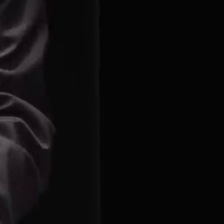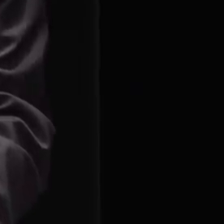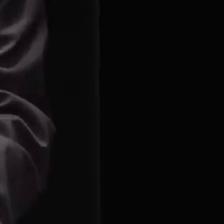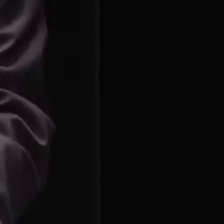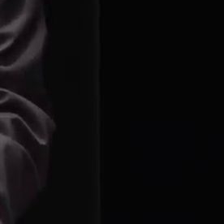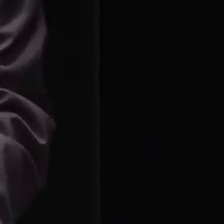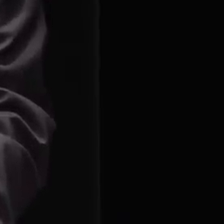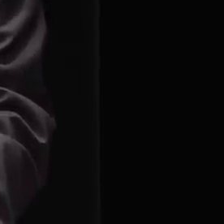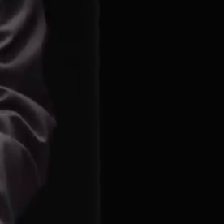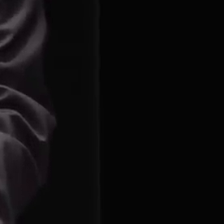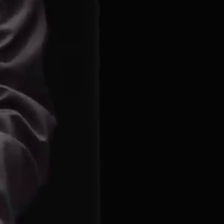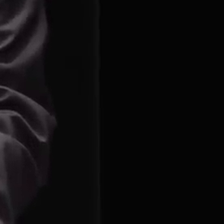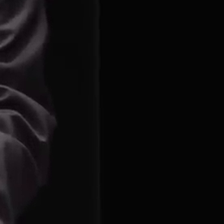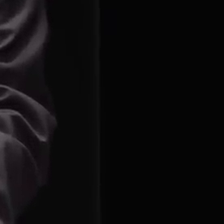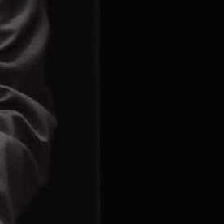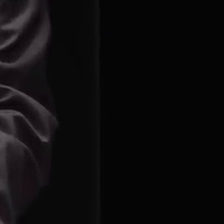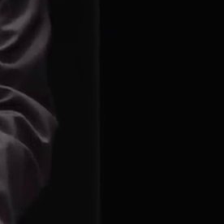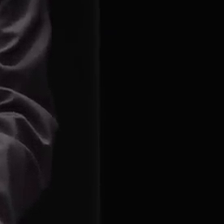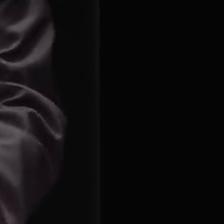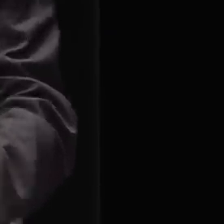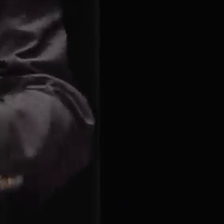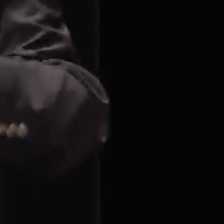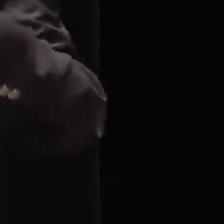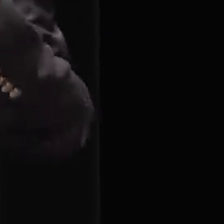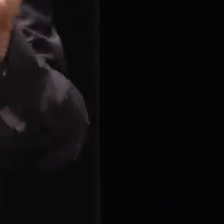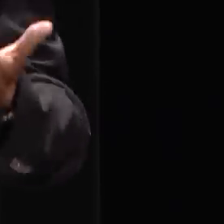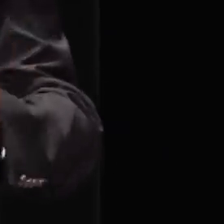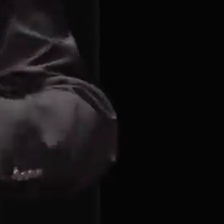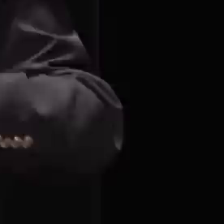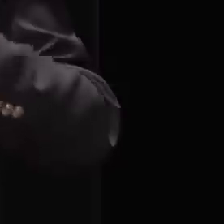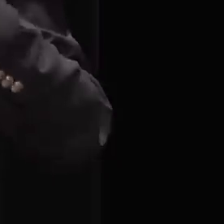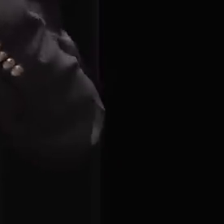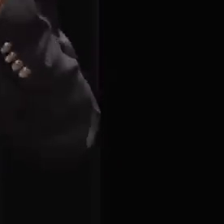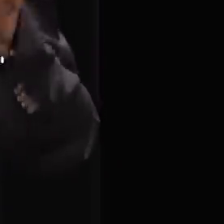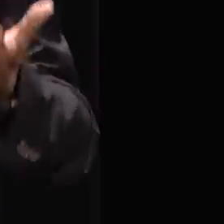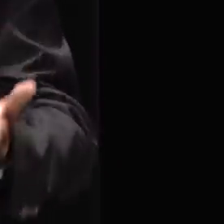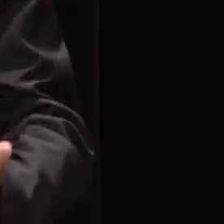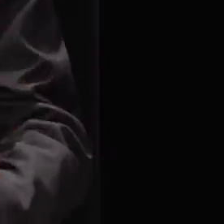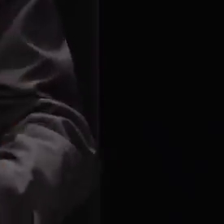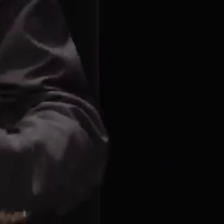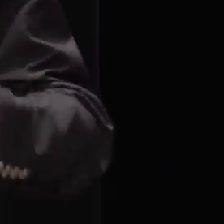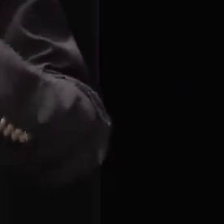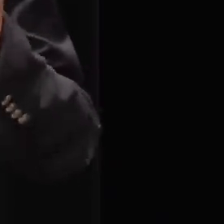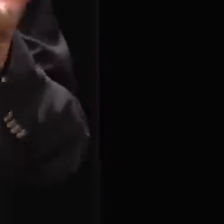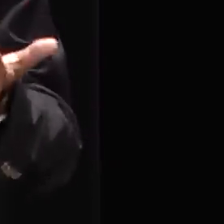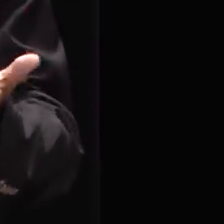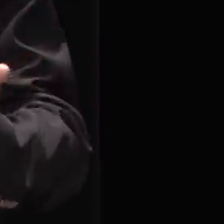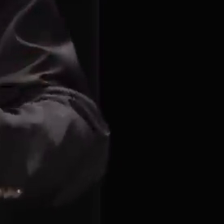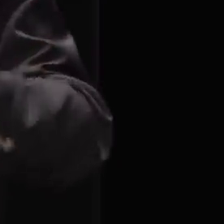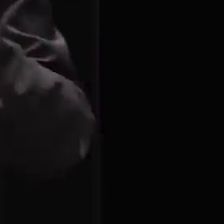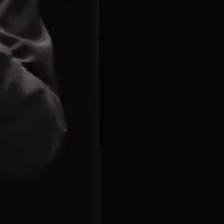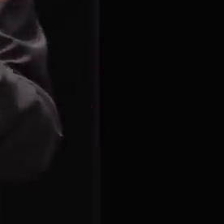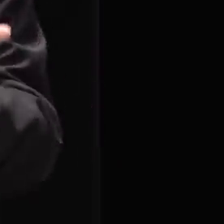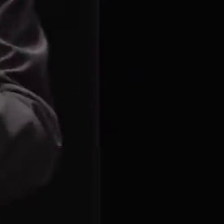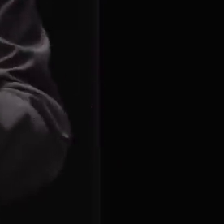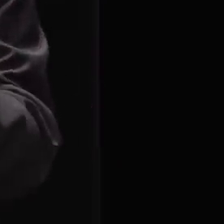trouver dans la même situation en Europe, il y a de quoi s'inquiéter. Et on sait qu'au travers de l'obésité, il y a un certain nombre de maladies chroniques, de